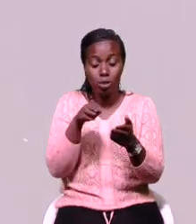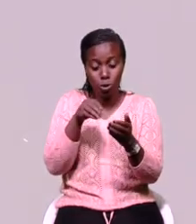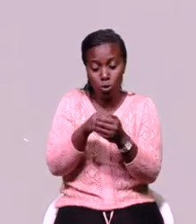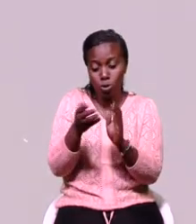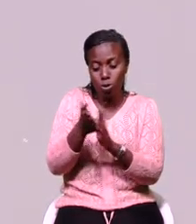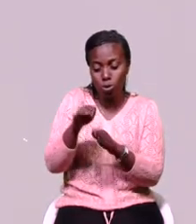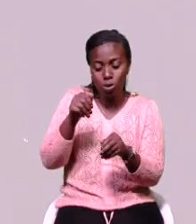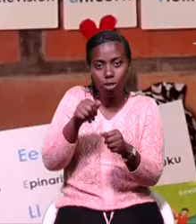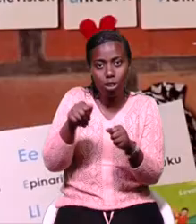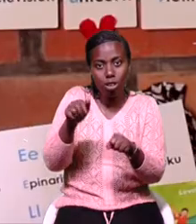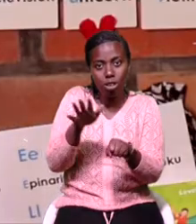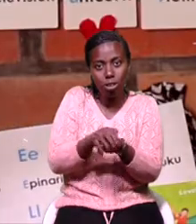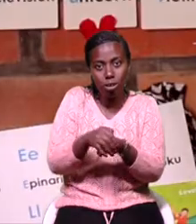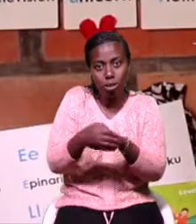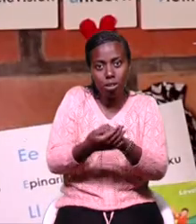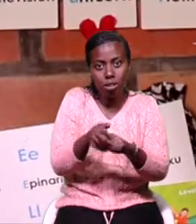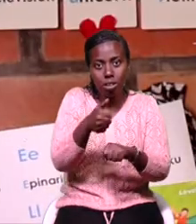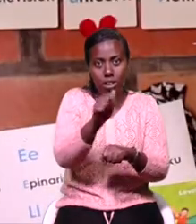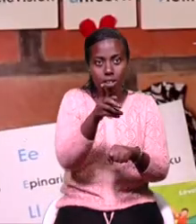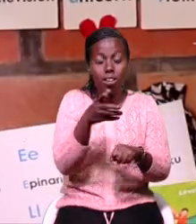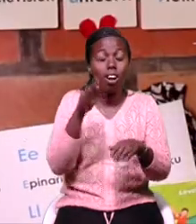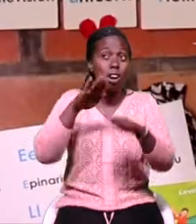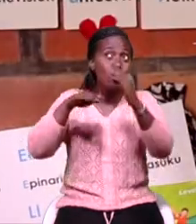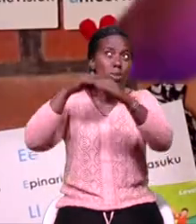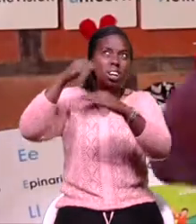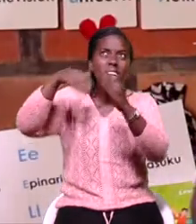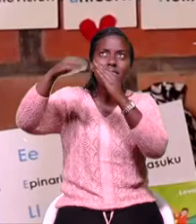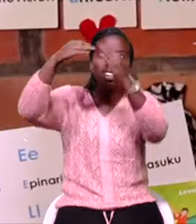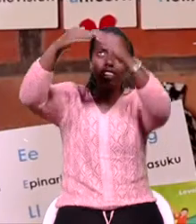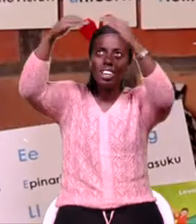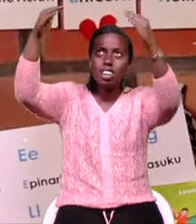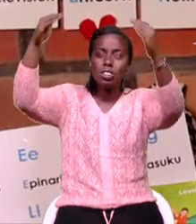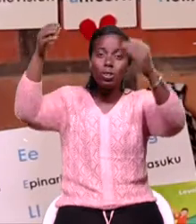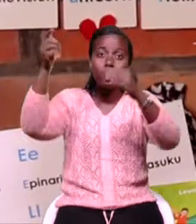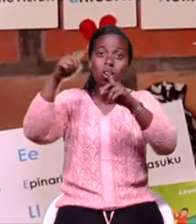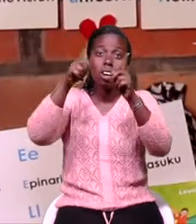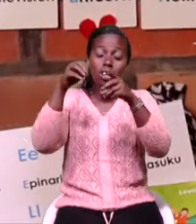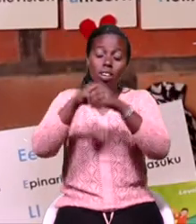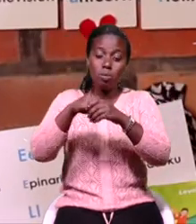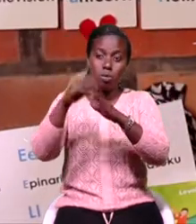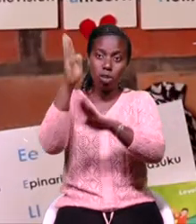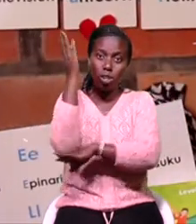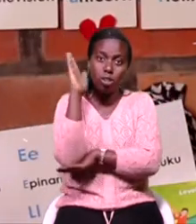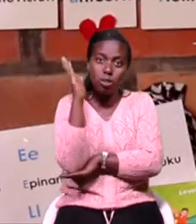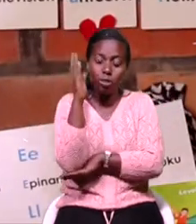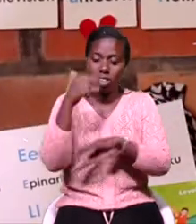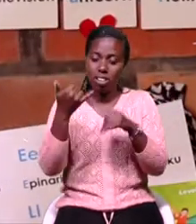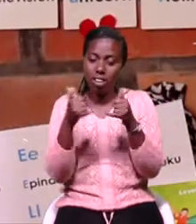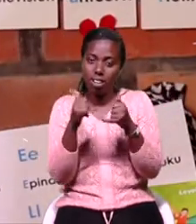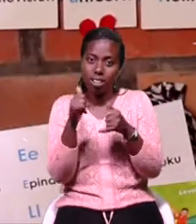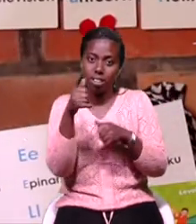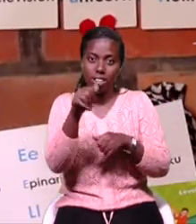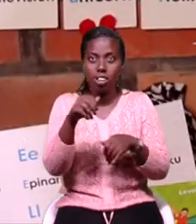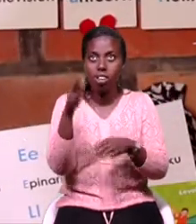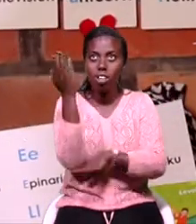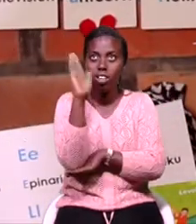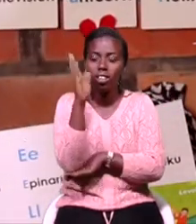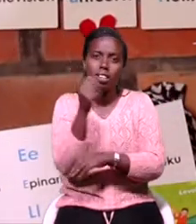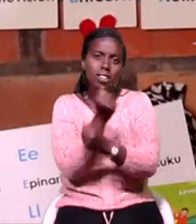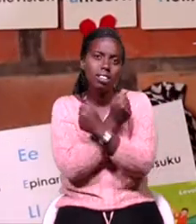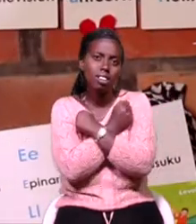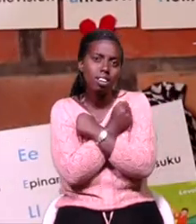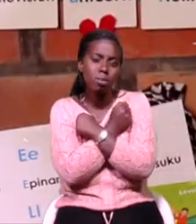Uturenge ngutu. Akurira akajya mu bushorishori, akajya muri icyo giti agakina nacyo. Igiti